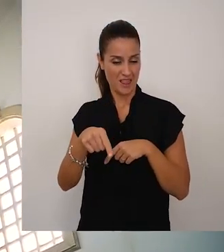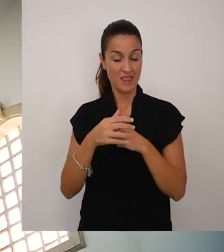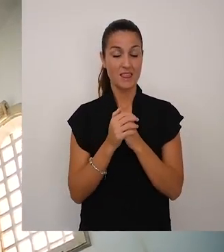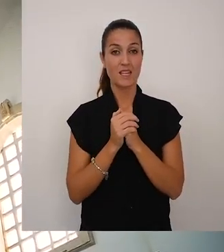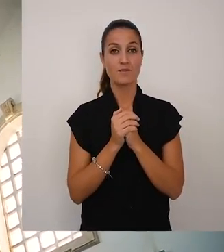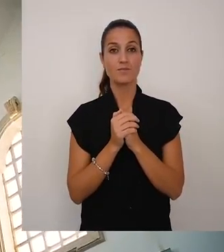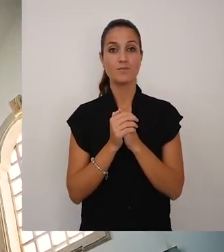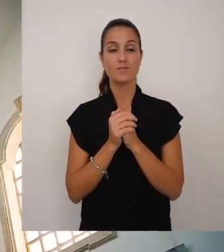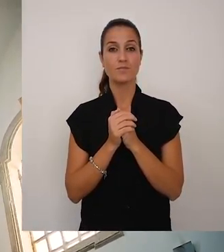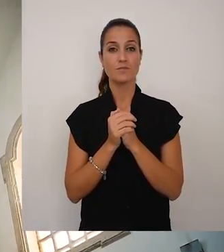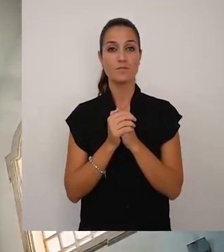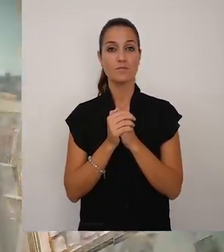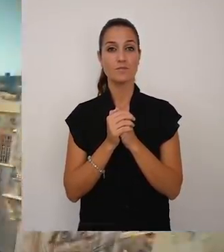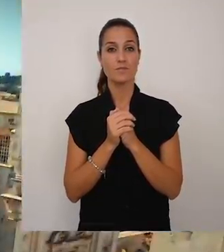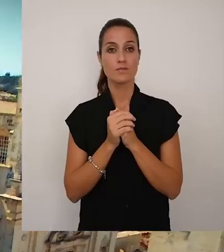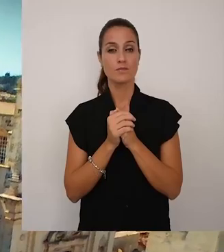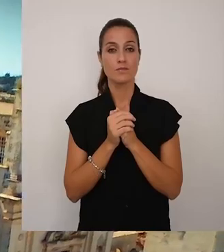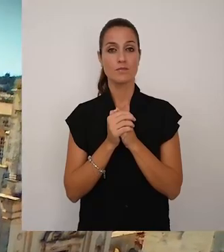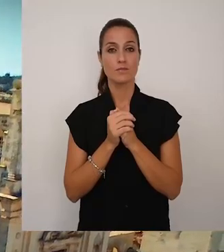sternatese.